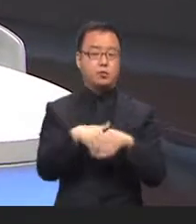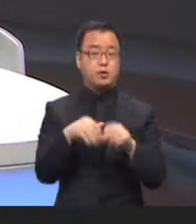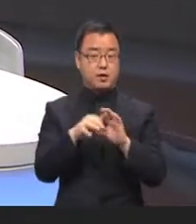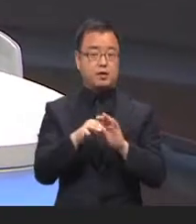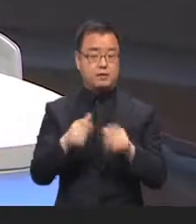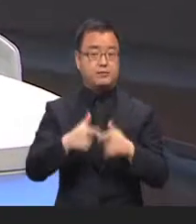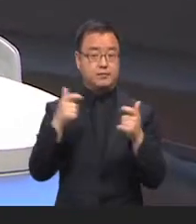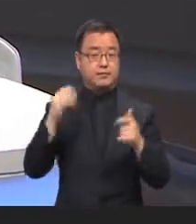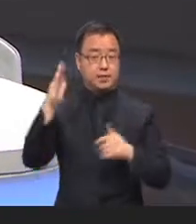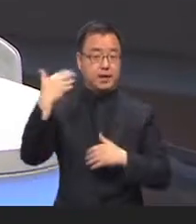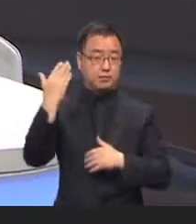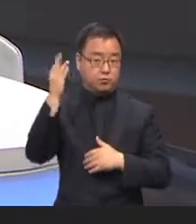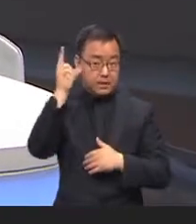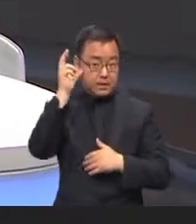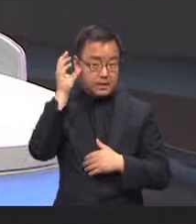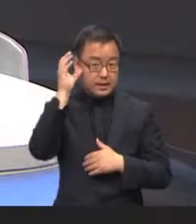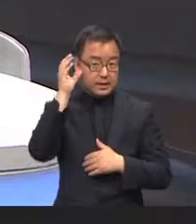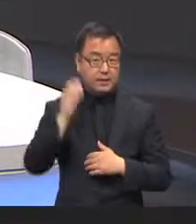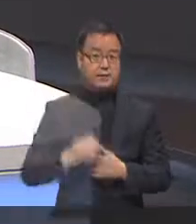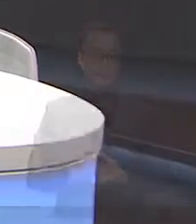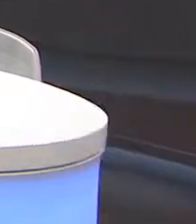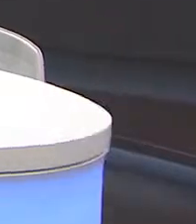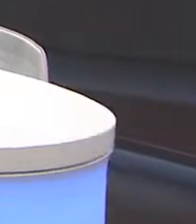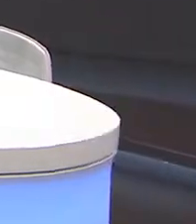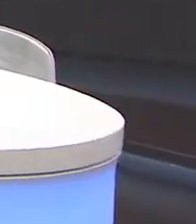다음 제작되어 보겠읍니다 네 감사합니다